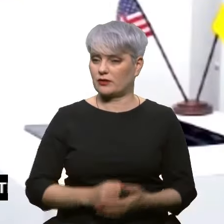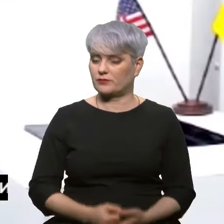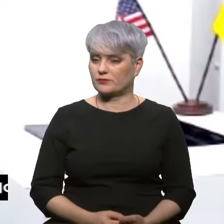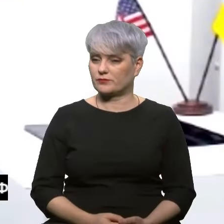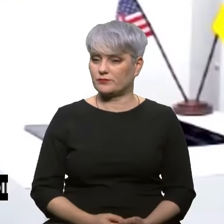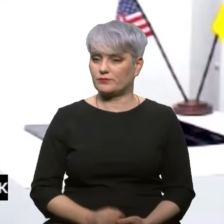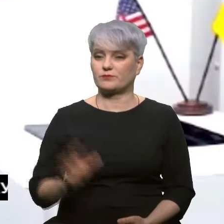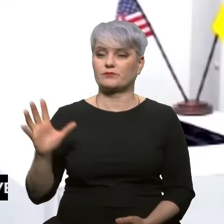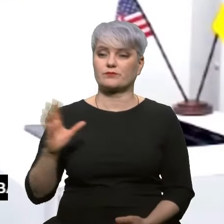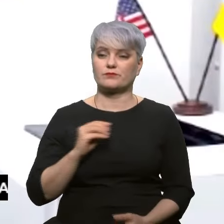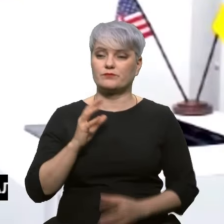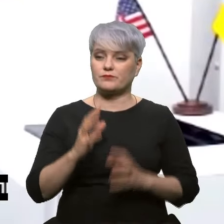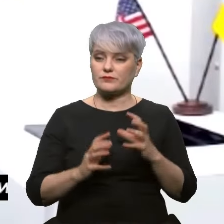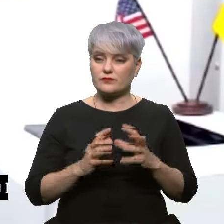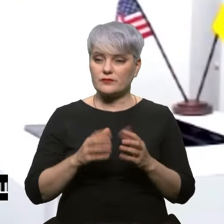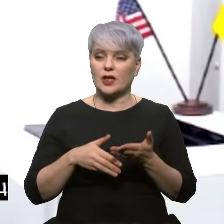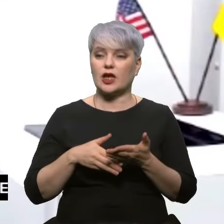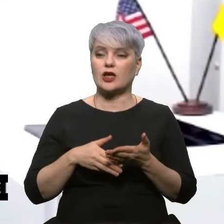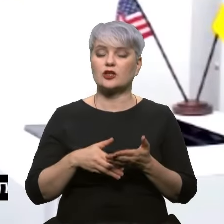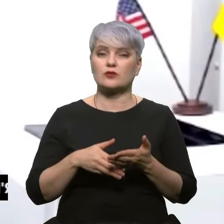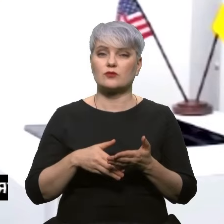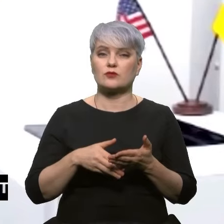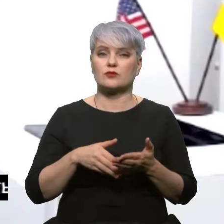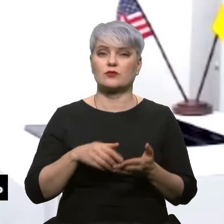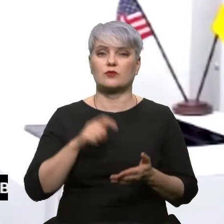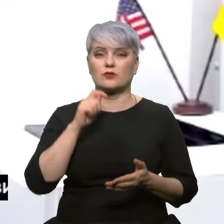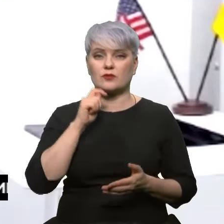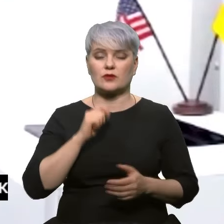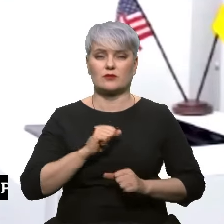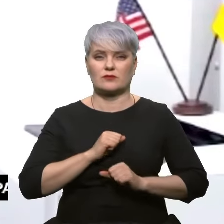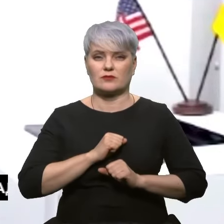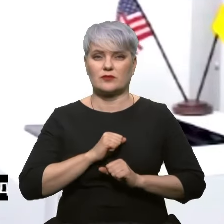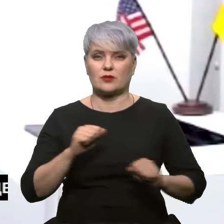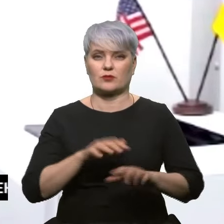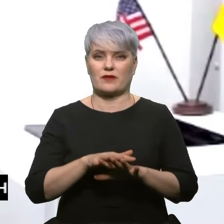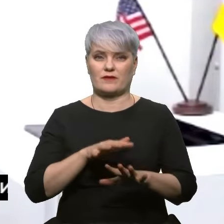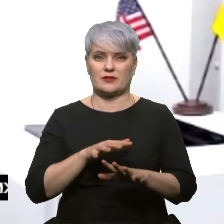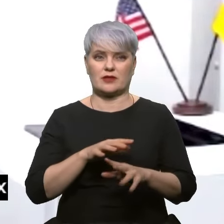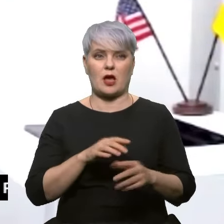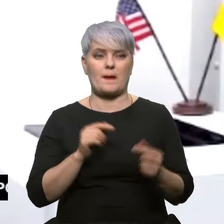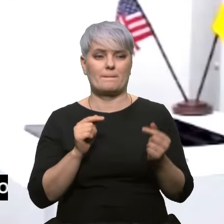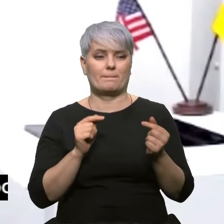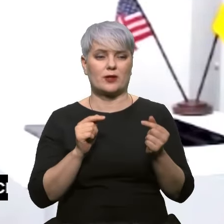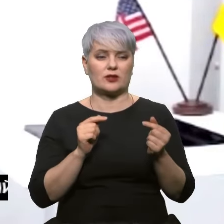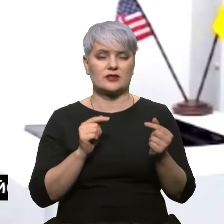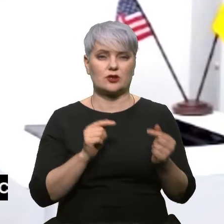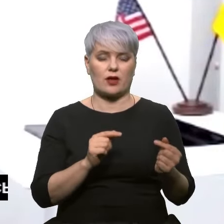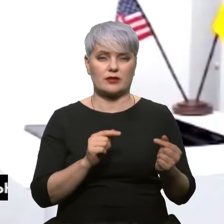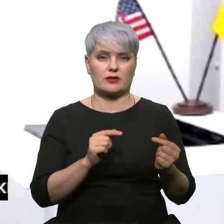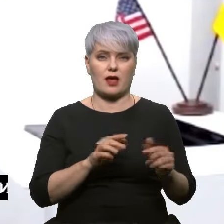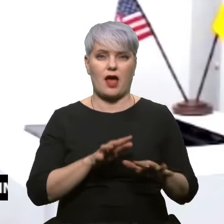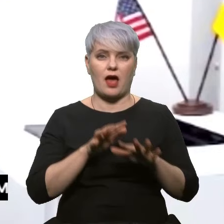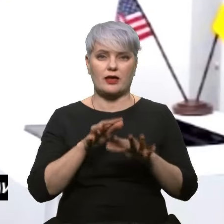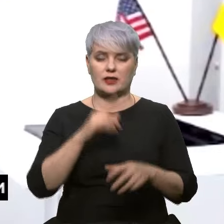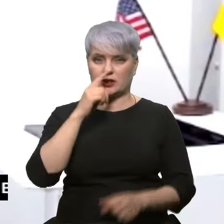У всьому світі друзі України активізувалися, щоб допомогти хоробрим військам України протистояти агресії Путіна. Ми